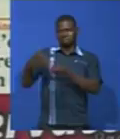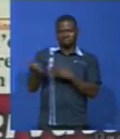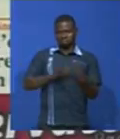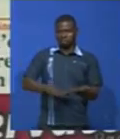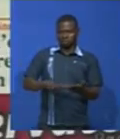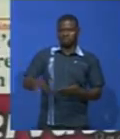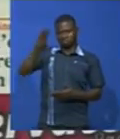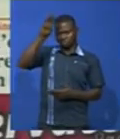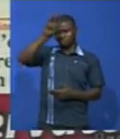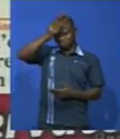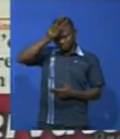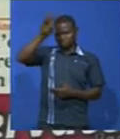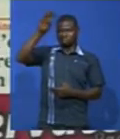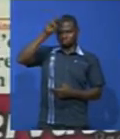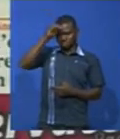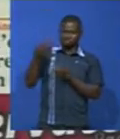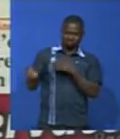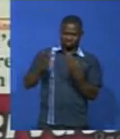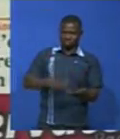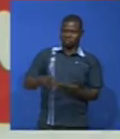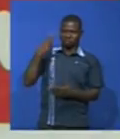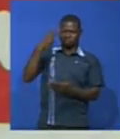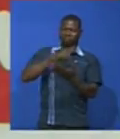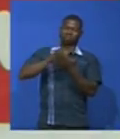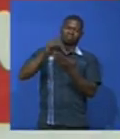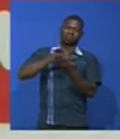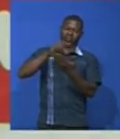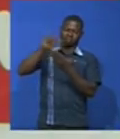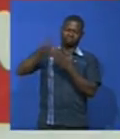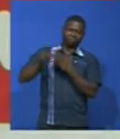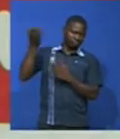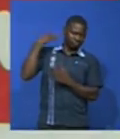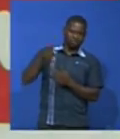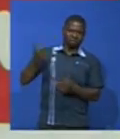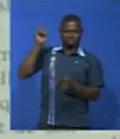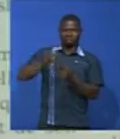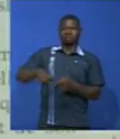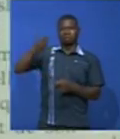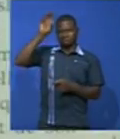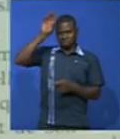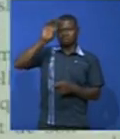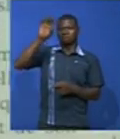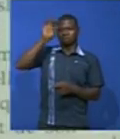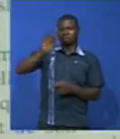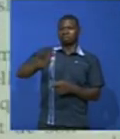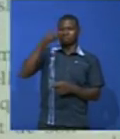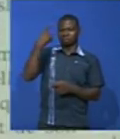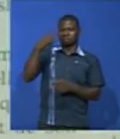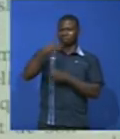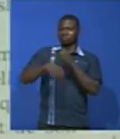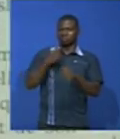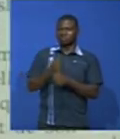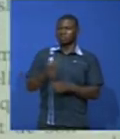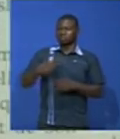avril dernier, à l'âge de 81 ans. Le quotidien d'État souligne à ce propos que des centaines de personnes se